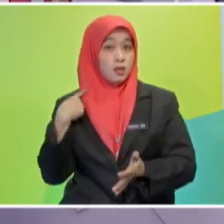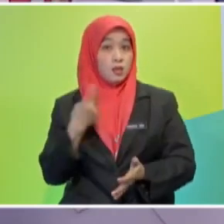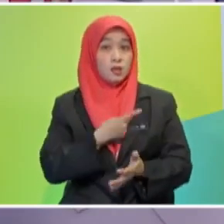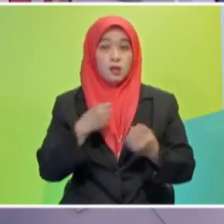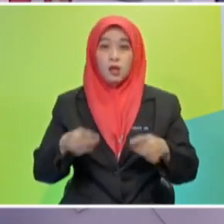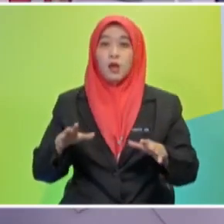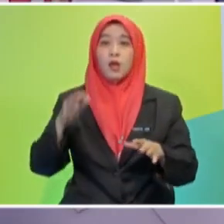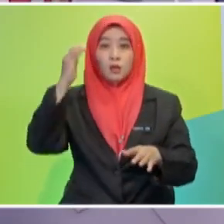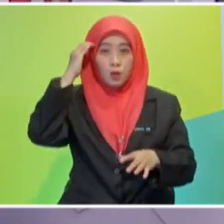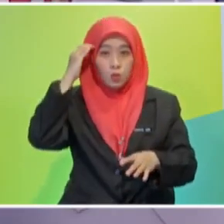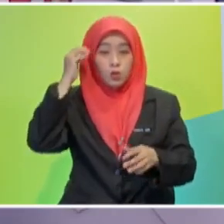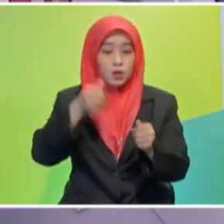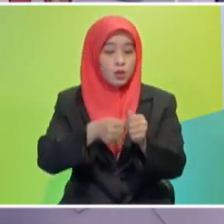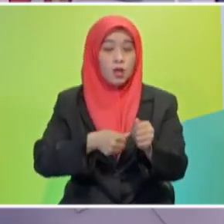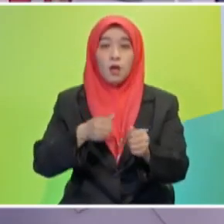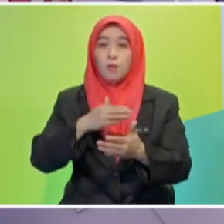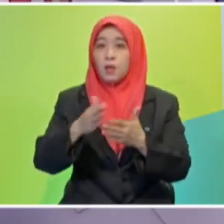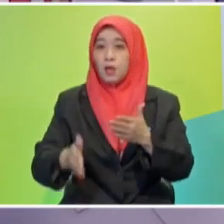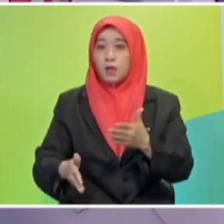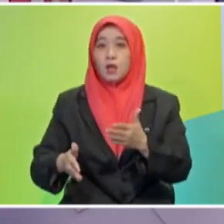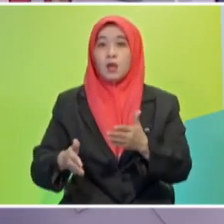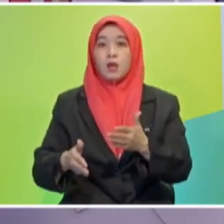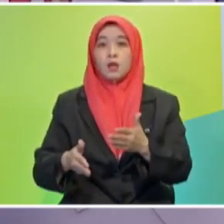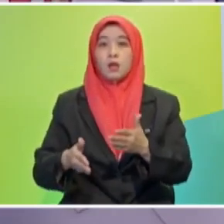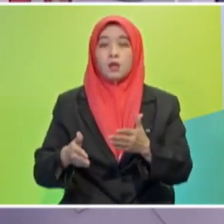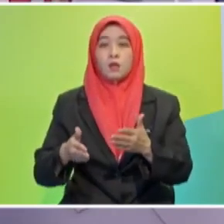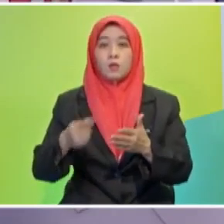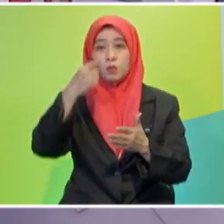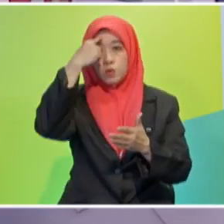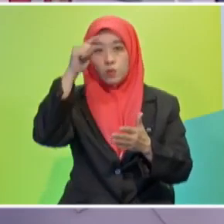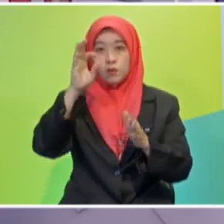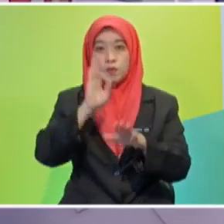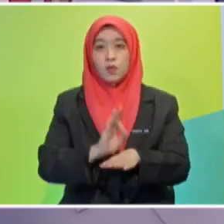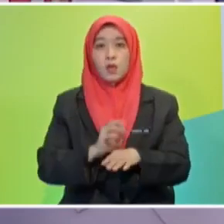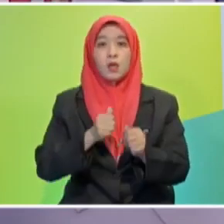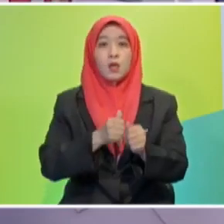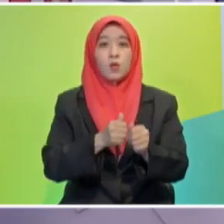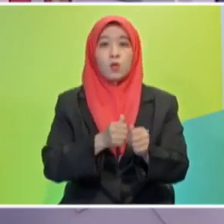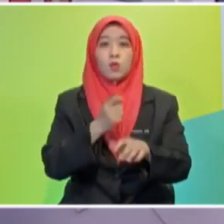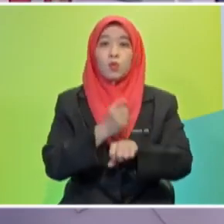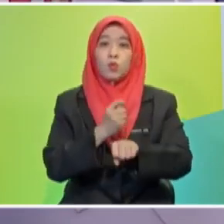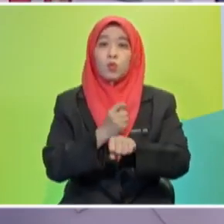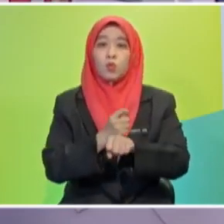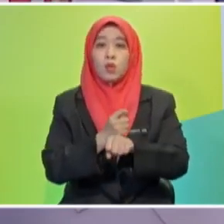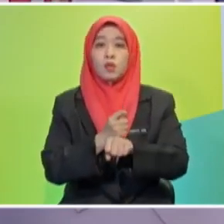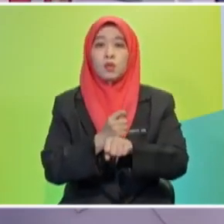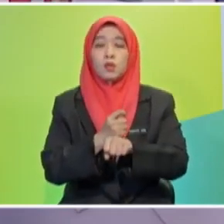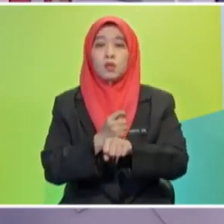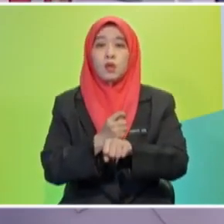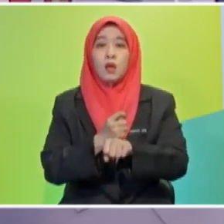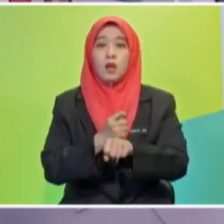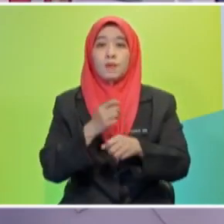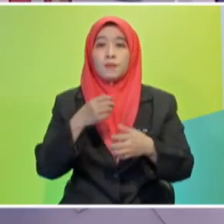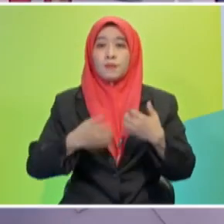setiap bahagian di dalam mesin basuh untuk dia berfungsi mengikut tugas dia. Sebab mesin basuh dia ada banyak